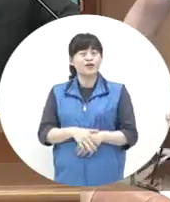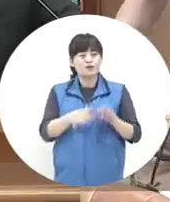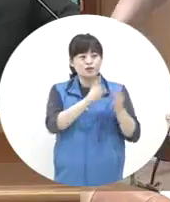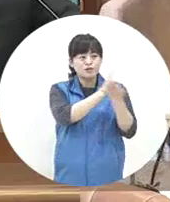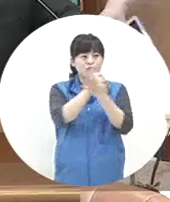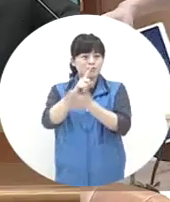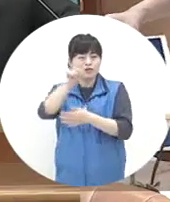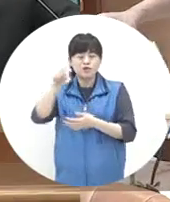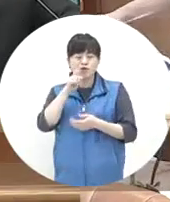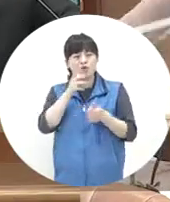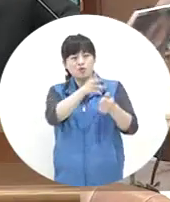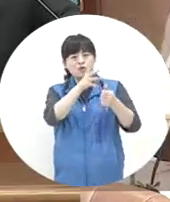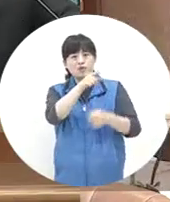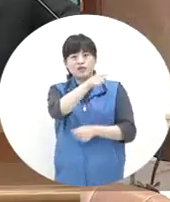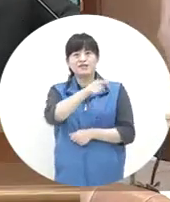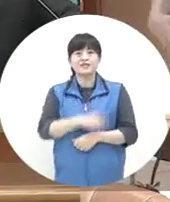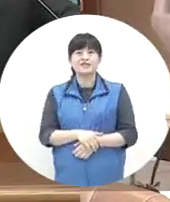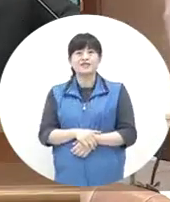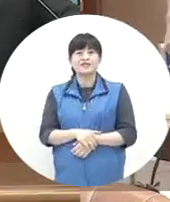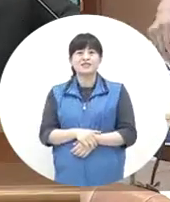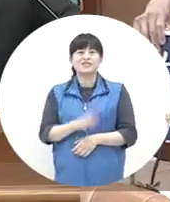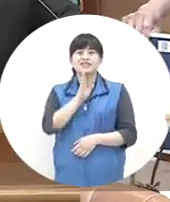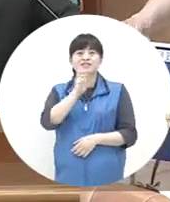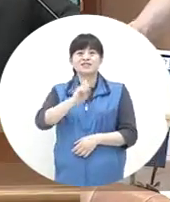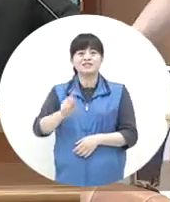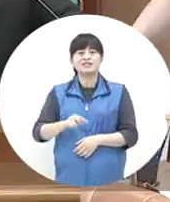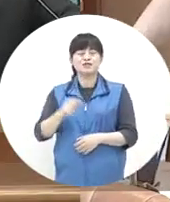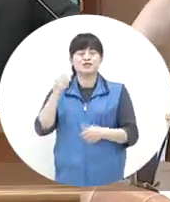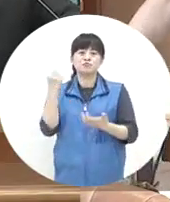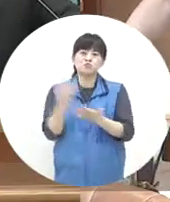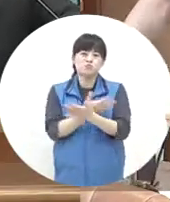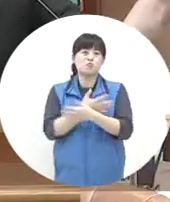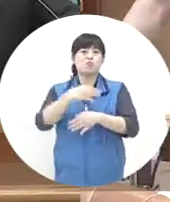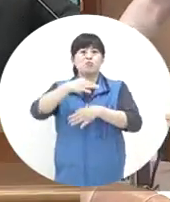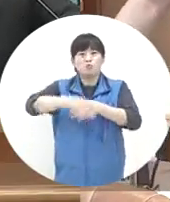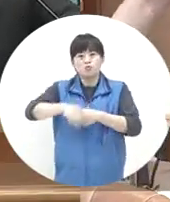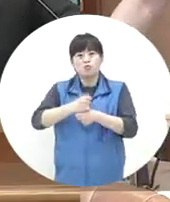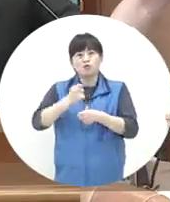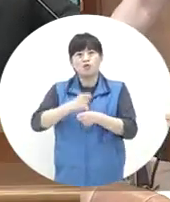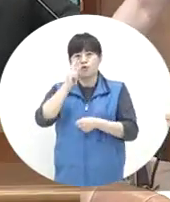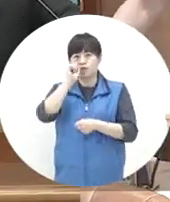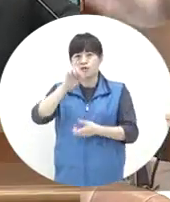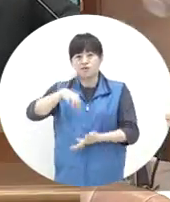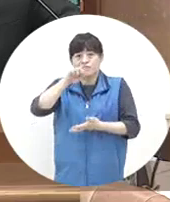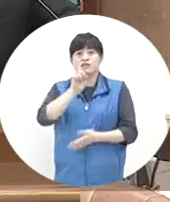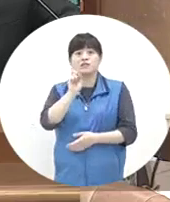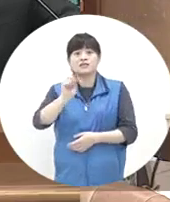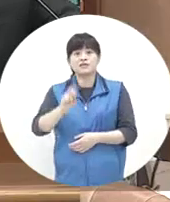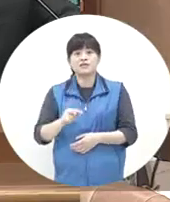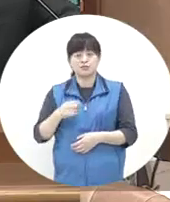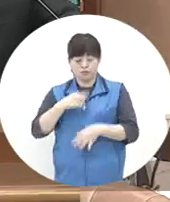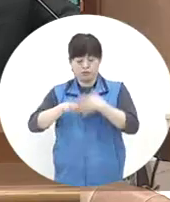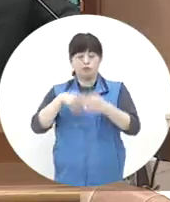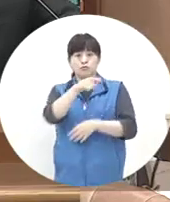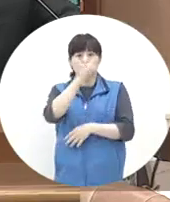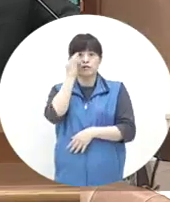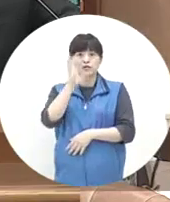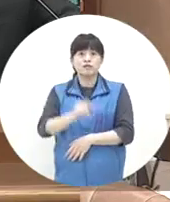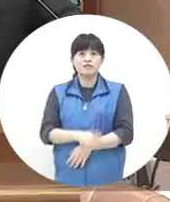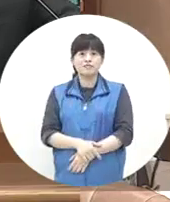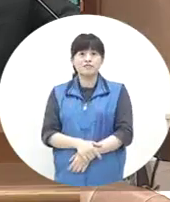对你提出来的哈、哦。 欸、 就是很多阿哥这波搞的啦，我们特别讲一下啊，来，我比个手势，不知道你最近有没有看